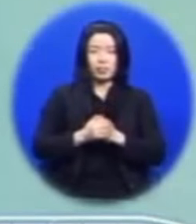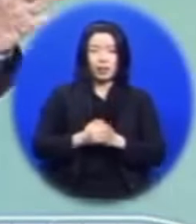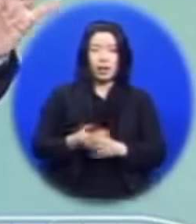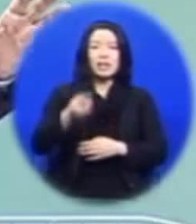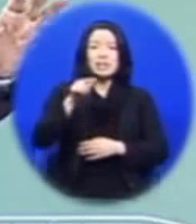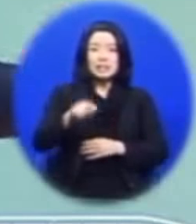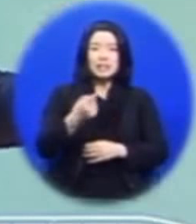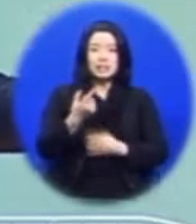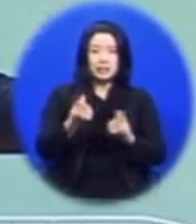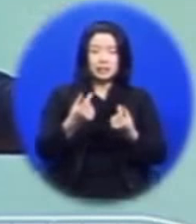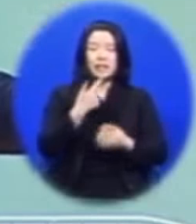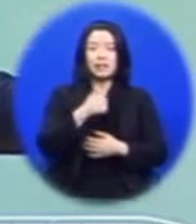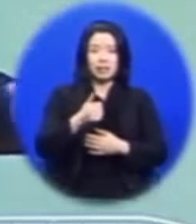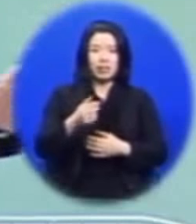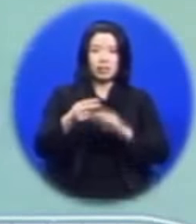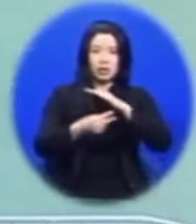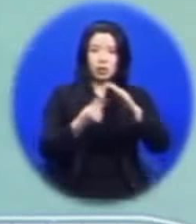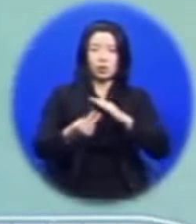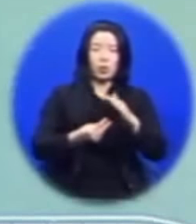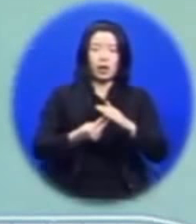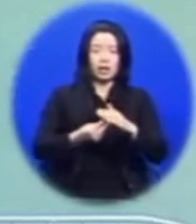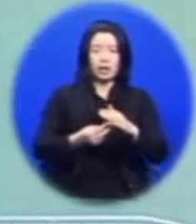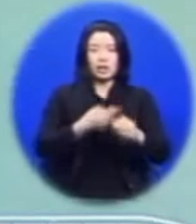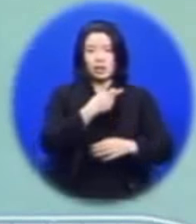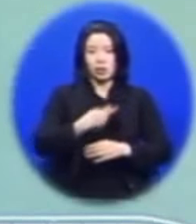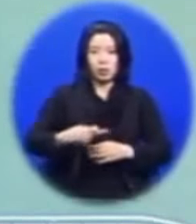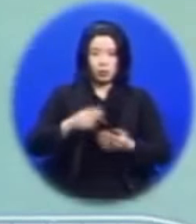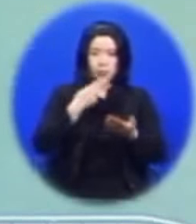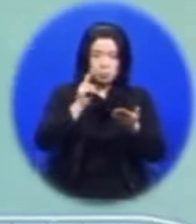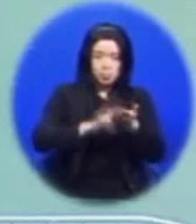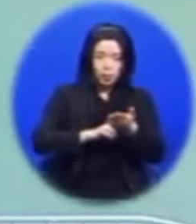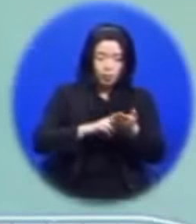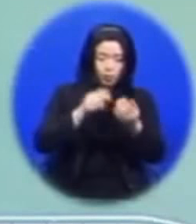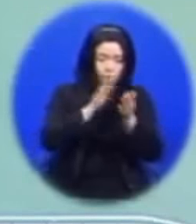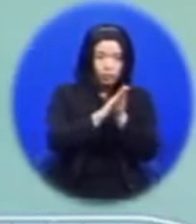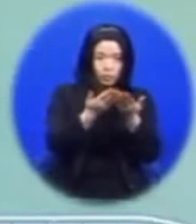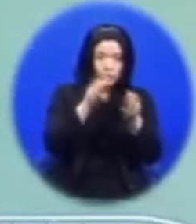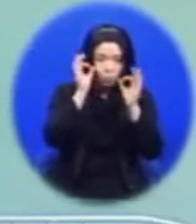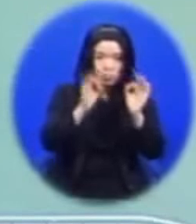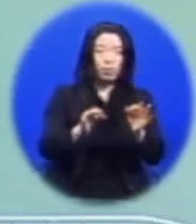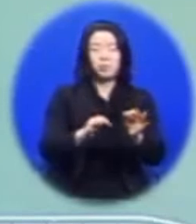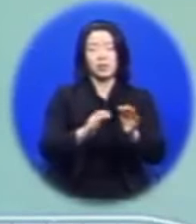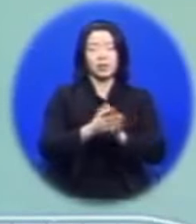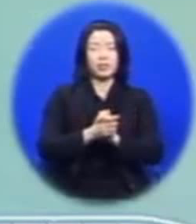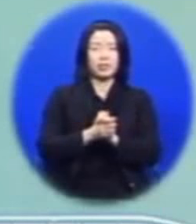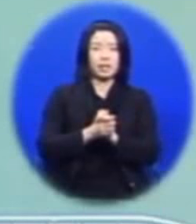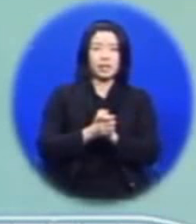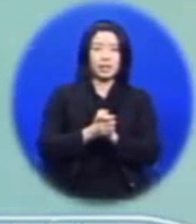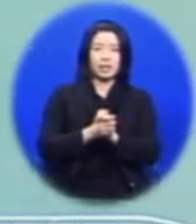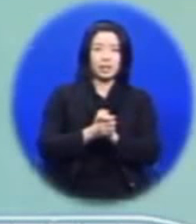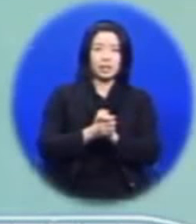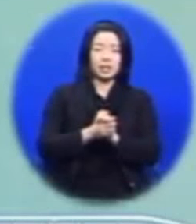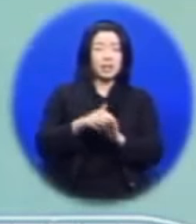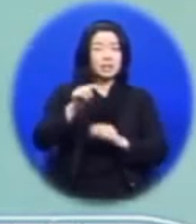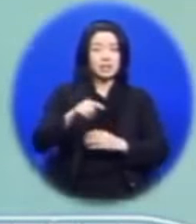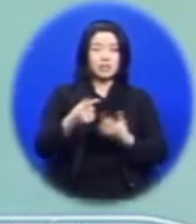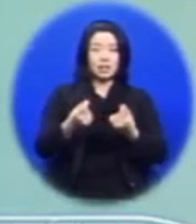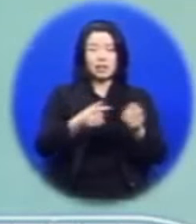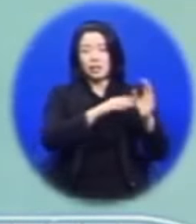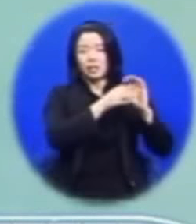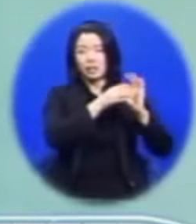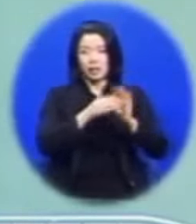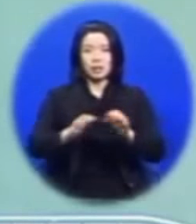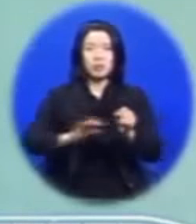그랬던 요한이 요한 서신에 보면 요한복음이 요한 서신을 읽어보면 그가 계속